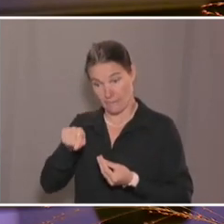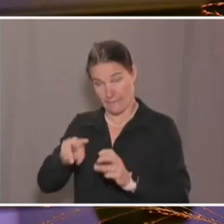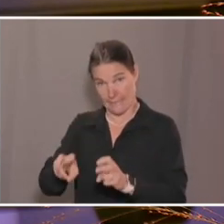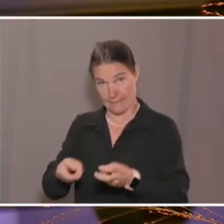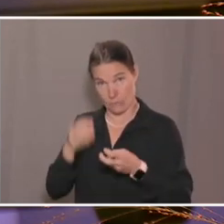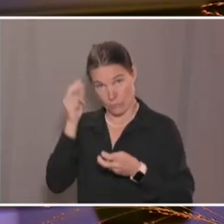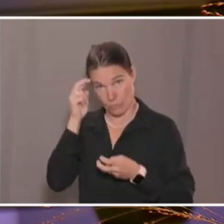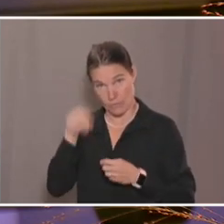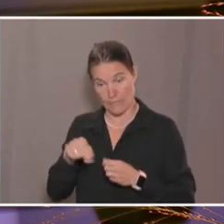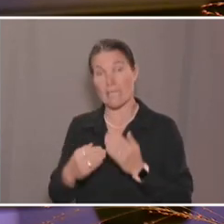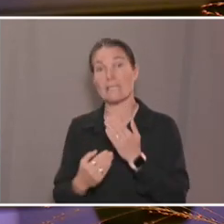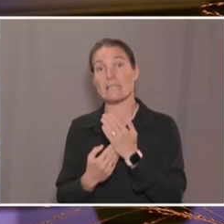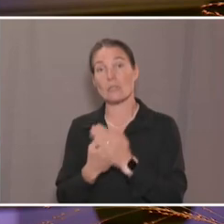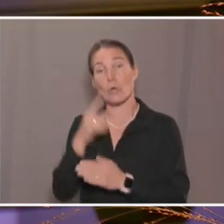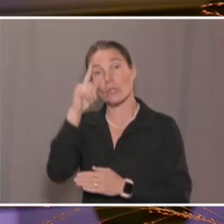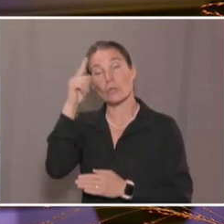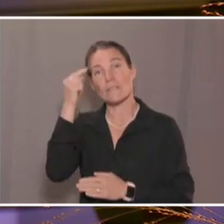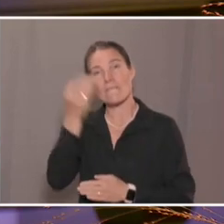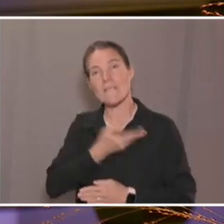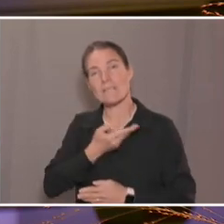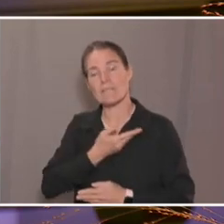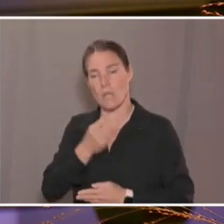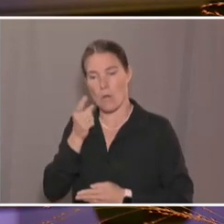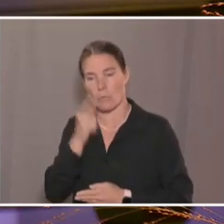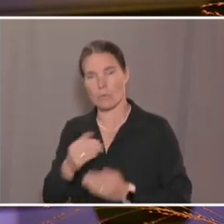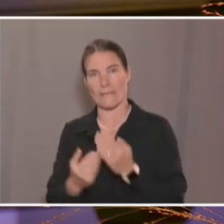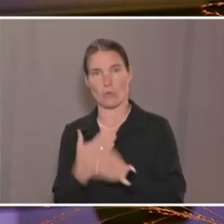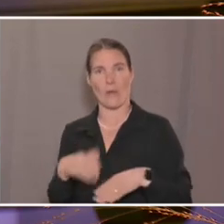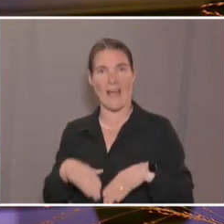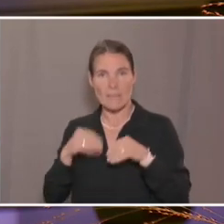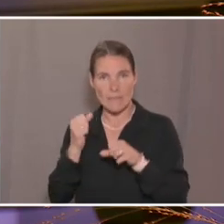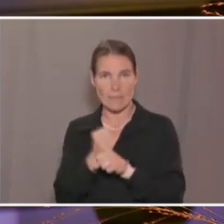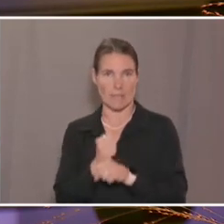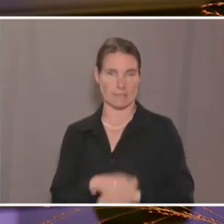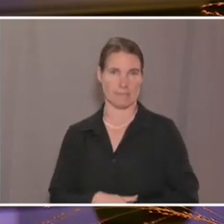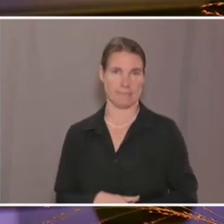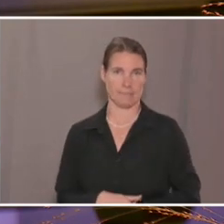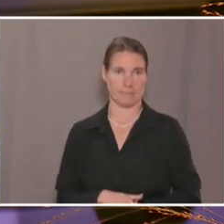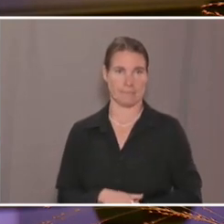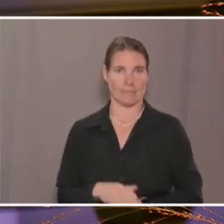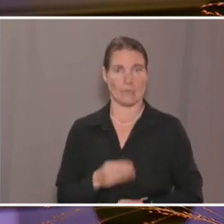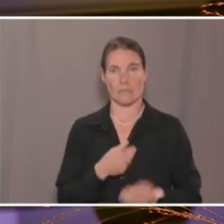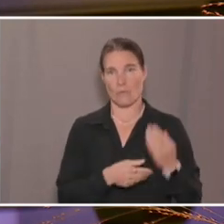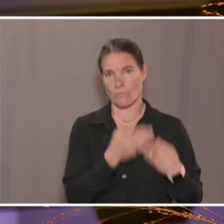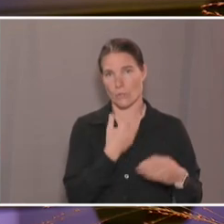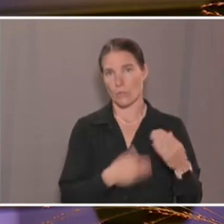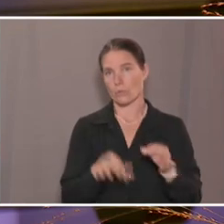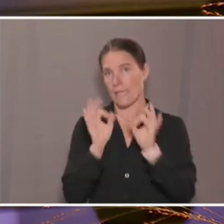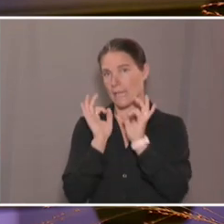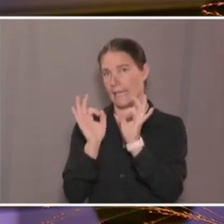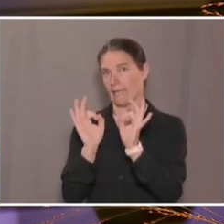andere neue Deutsche will, so die Briten, muss einen Neuanfang markieren und mit den Volksschulen und ihren Lehrkräften